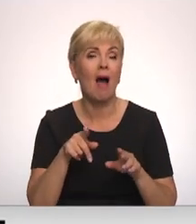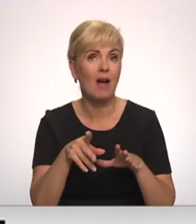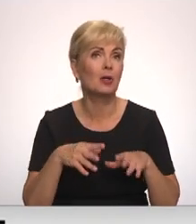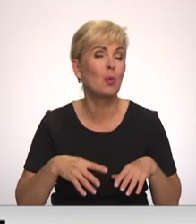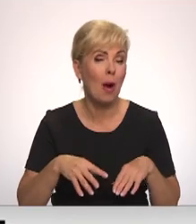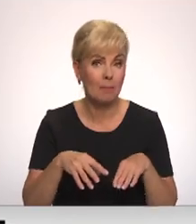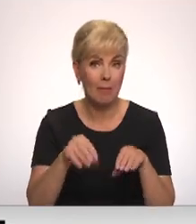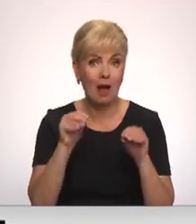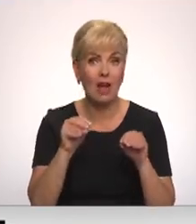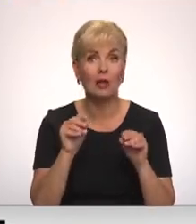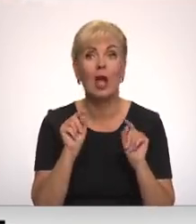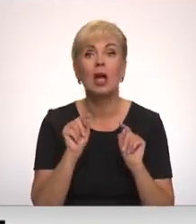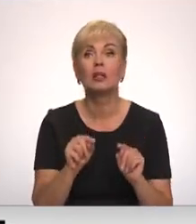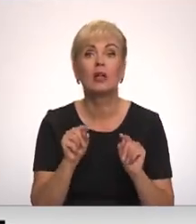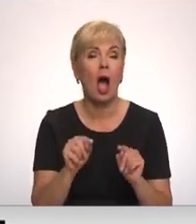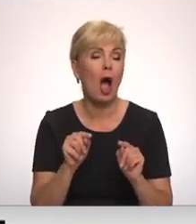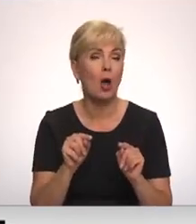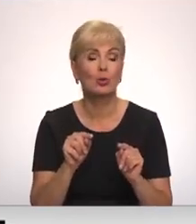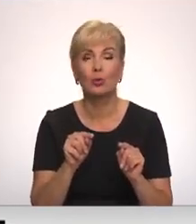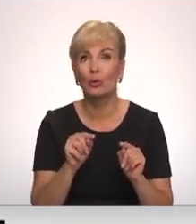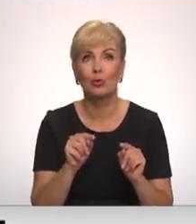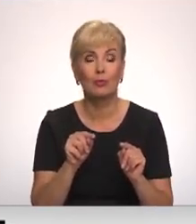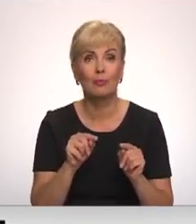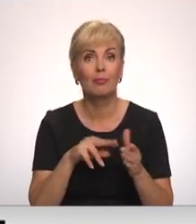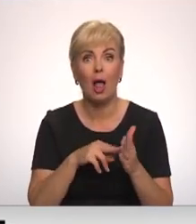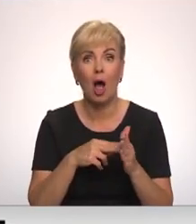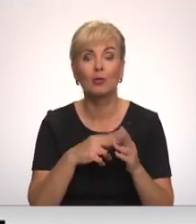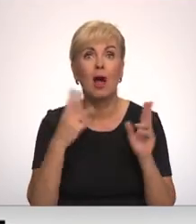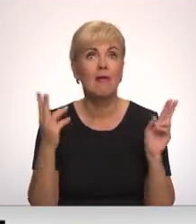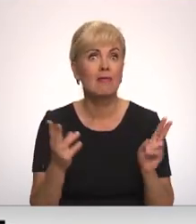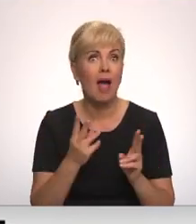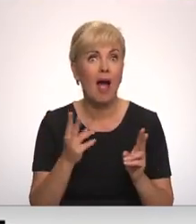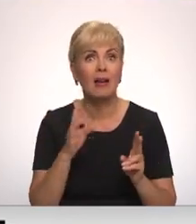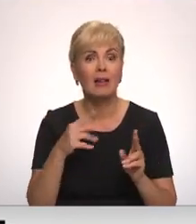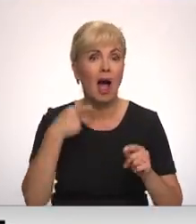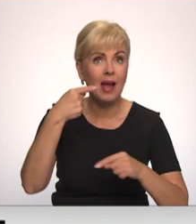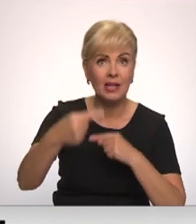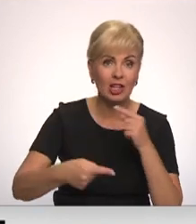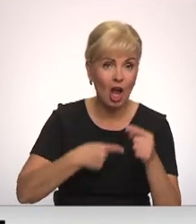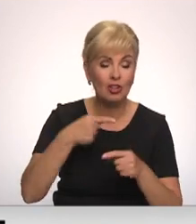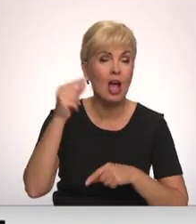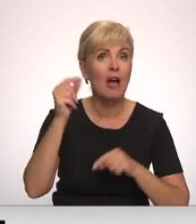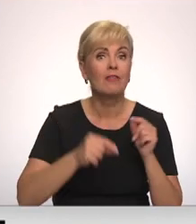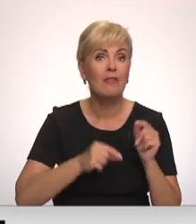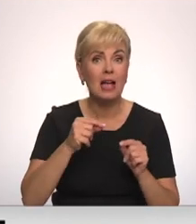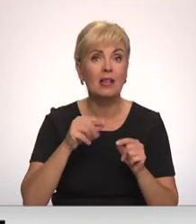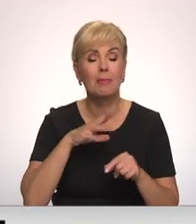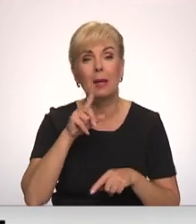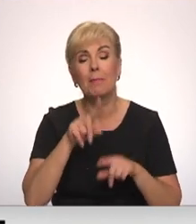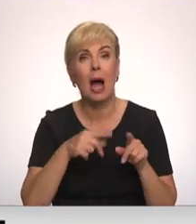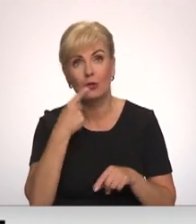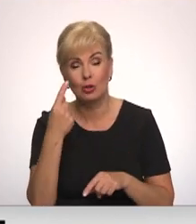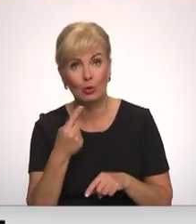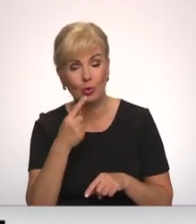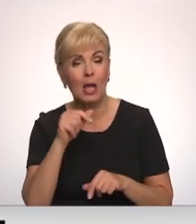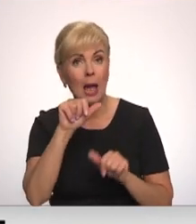paveikt, tādu konstrukciju, lai viņa ne tikai deg, bet arī vēl griežas. Festivāla kulminācija ilgst vien pāris stundas, taču